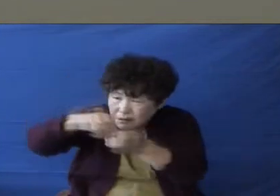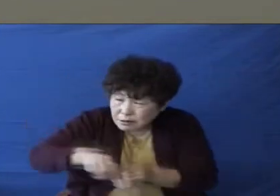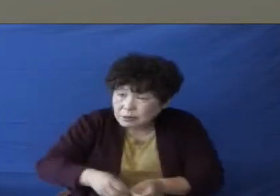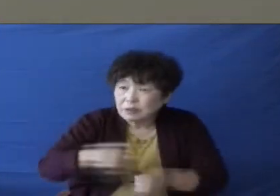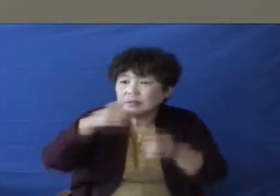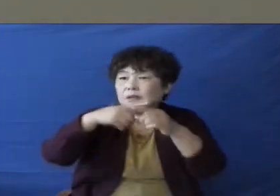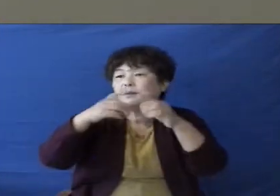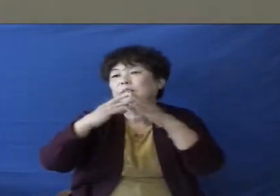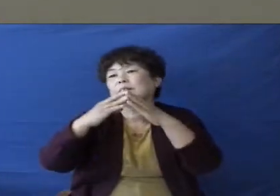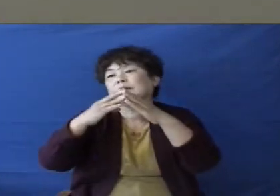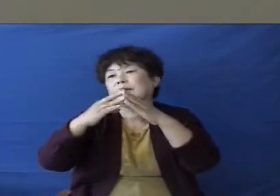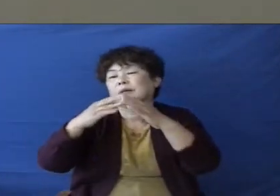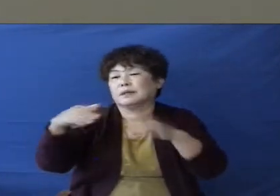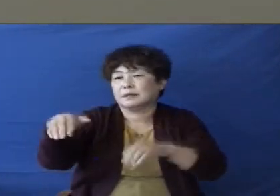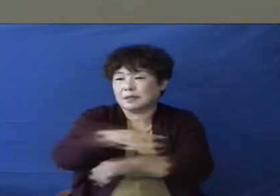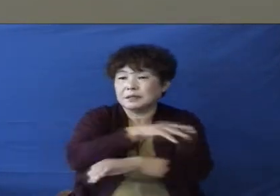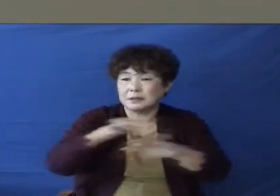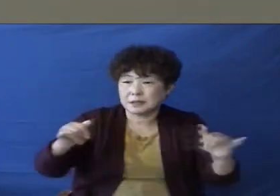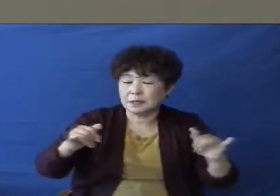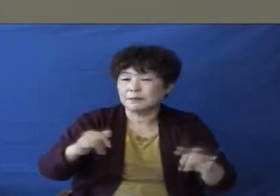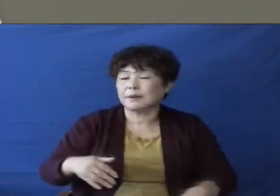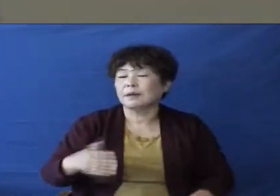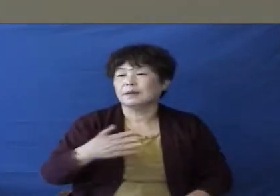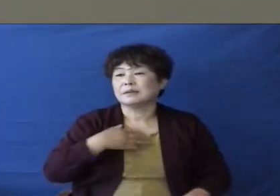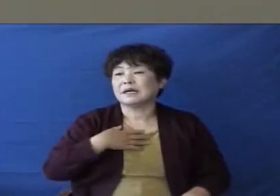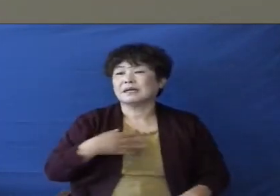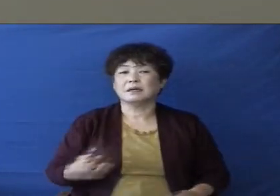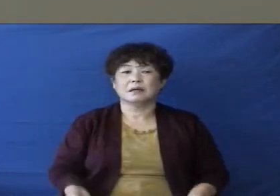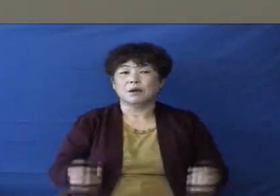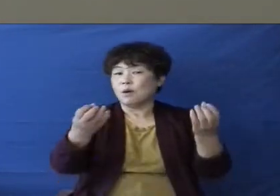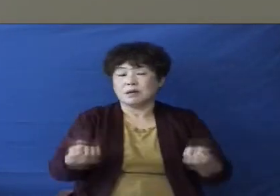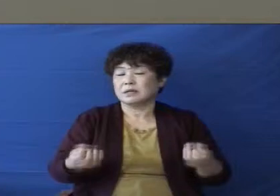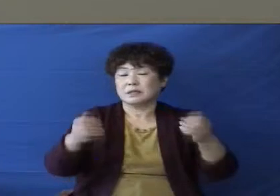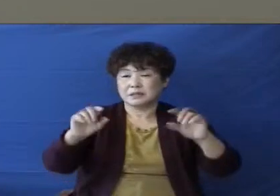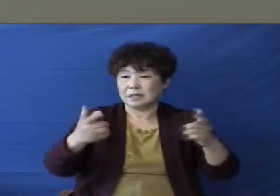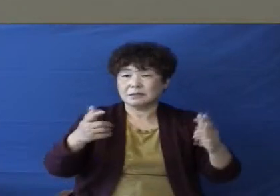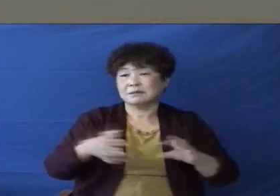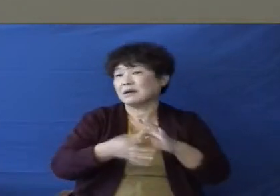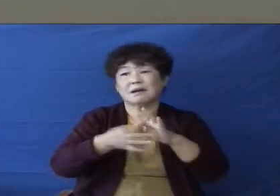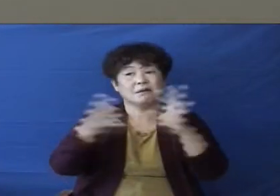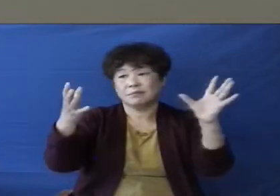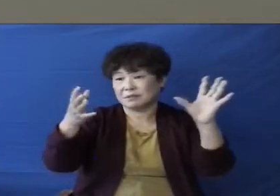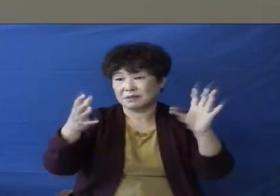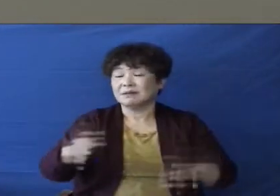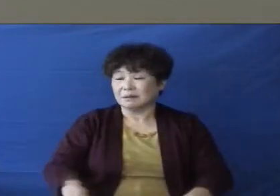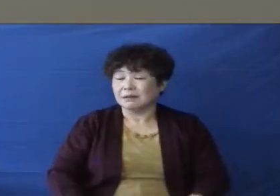그런 사람이라고 한다면 여러분 달을 환영해 주지 않는 곳에 누가 가고 싶습니까